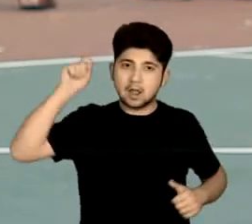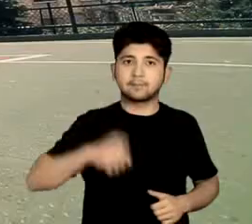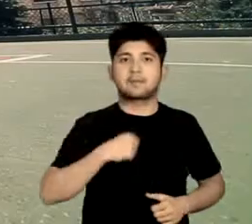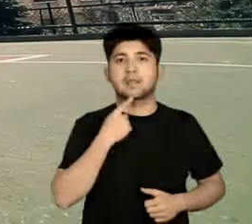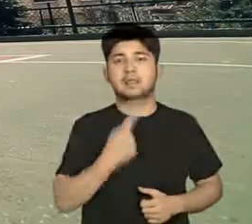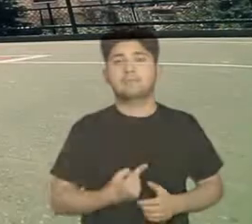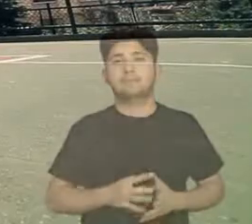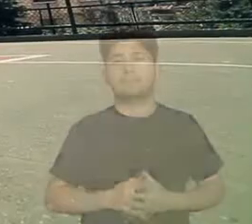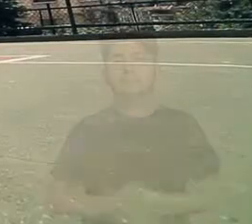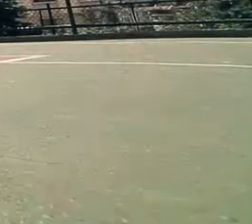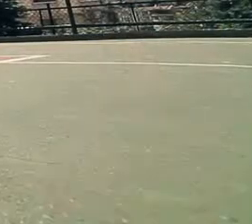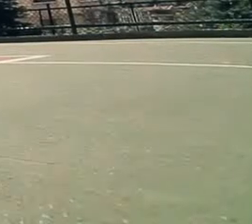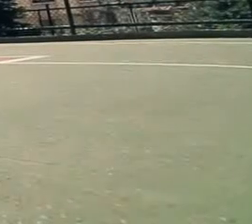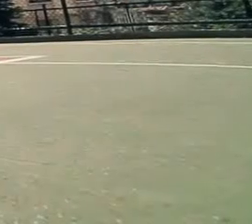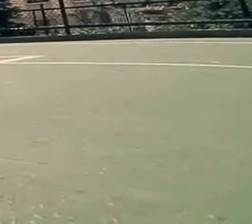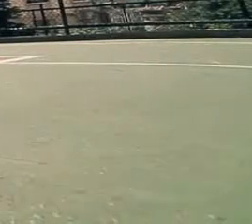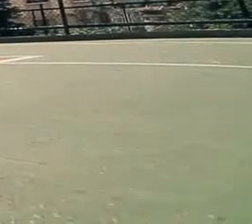dedim.